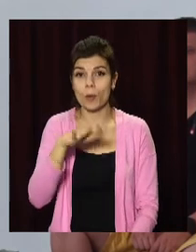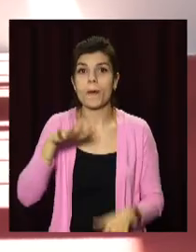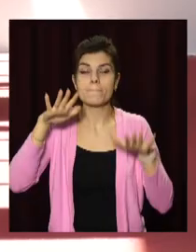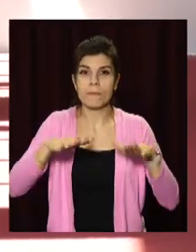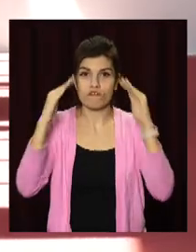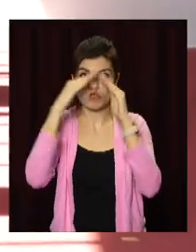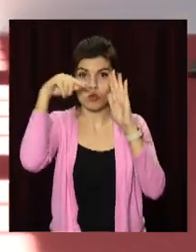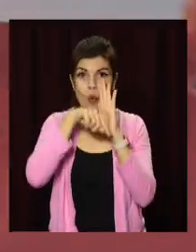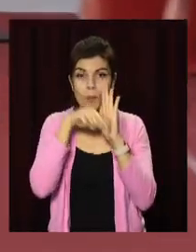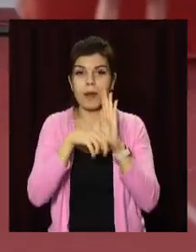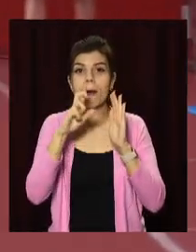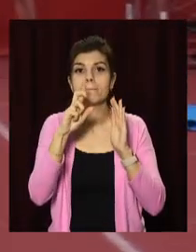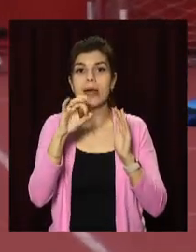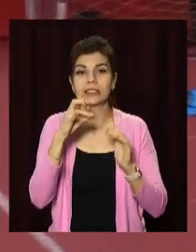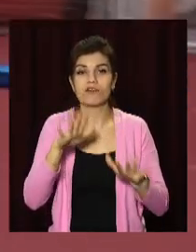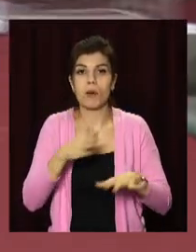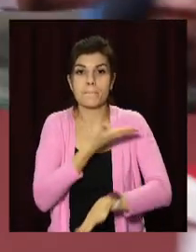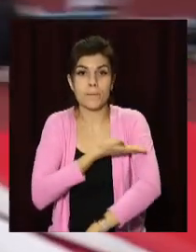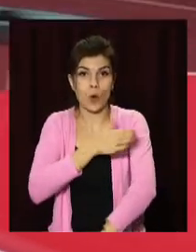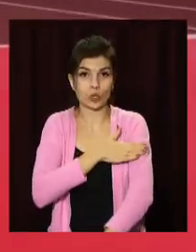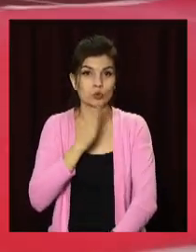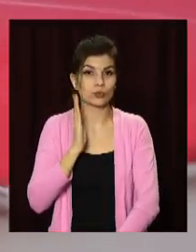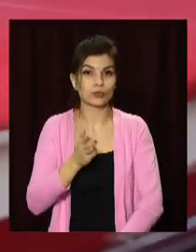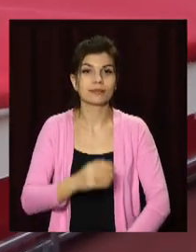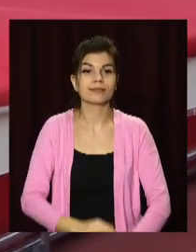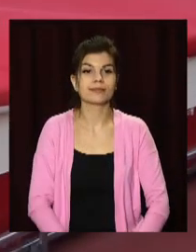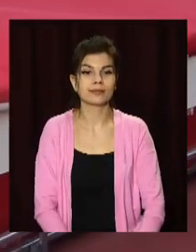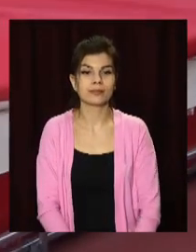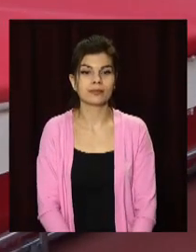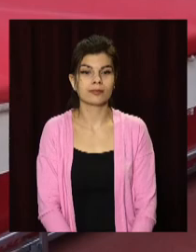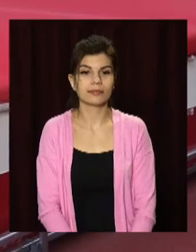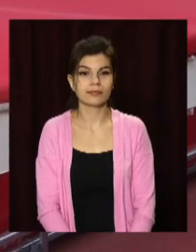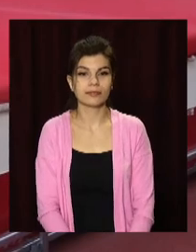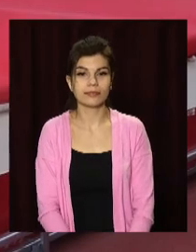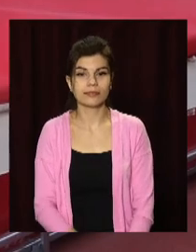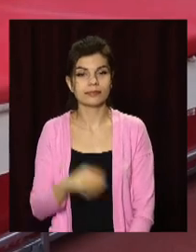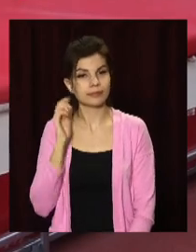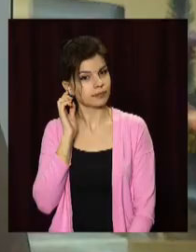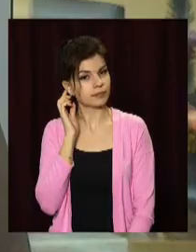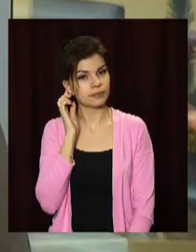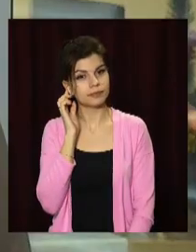приміщенні пройде в березні у Польщі. В'ячеслав Куліш, Василь Самовар, Open News, телеканал «Відкритий».